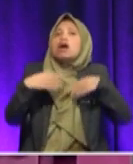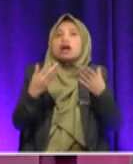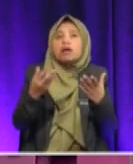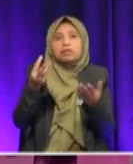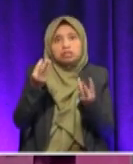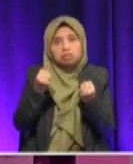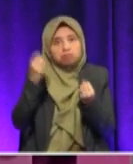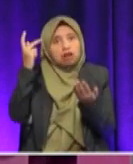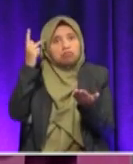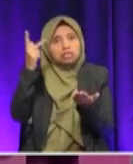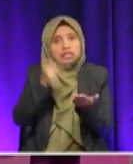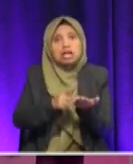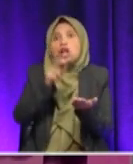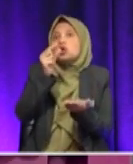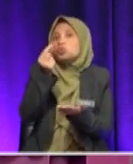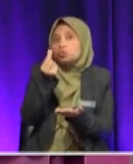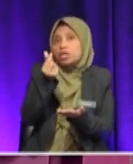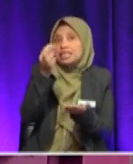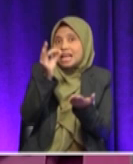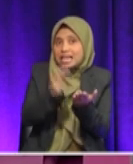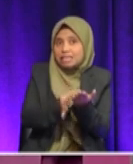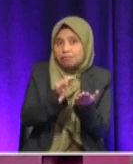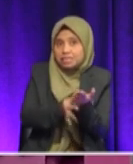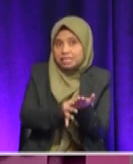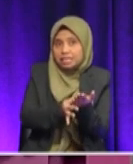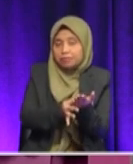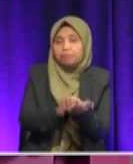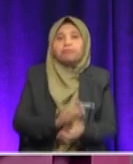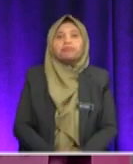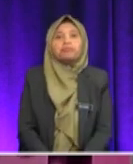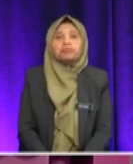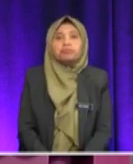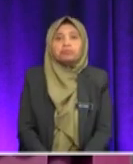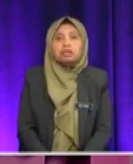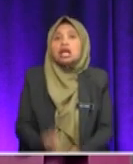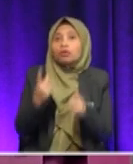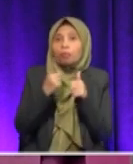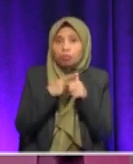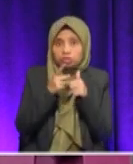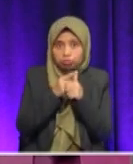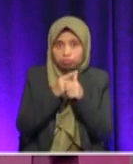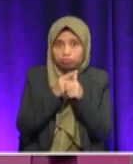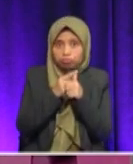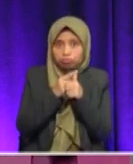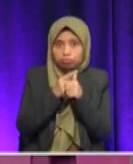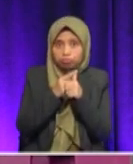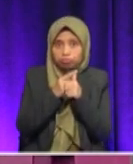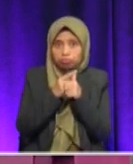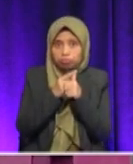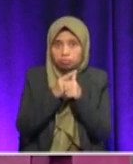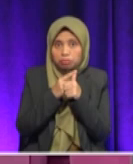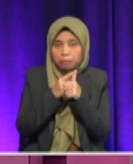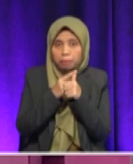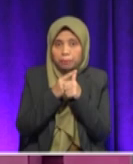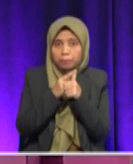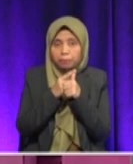Mesin oke baik itu tengok apa yang ada pada ciri-ciri pada Dwi Mesin oke yang pertama kita lihat yang paling